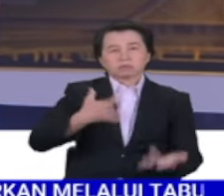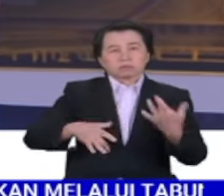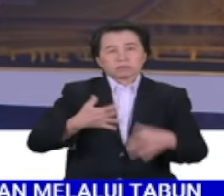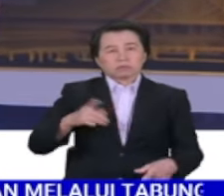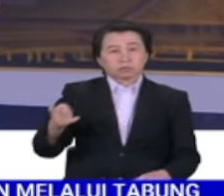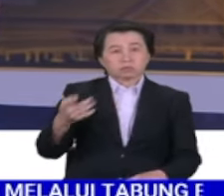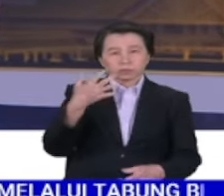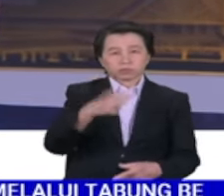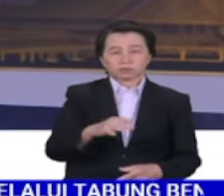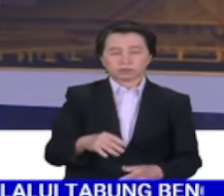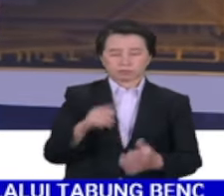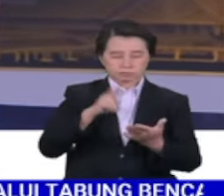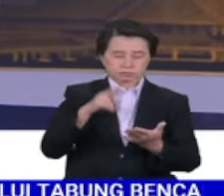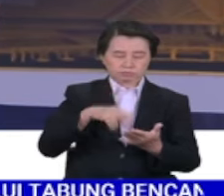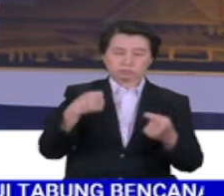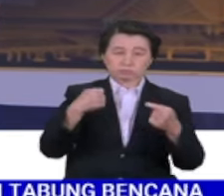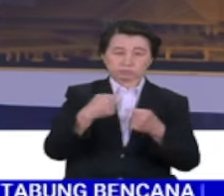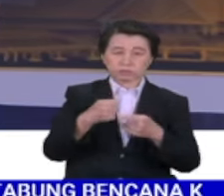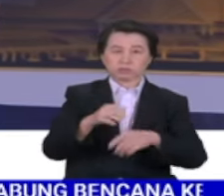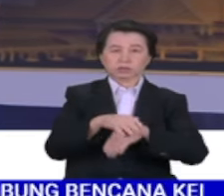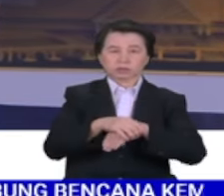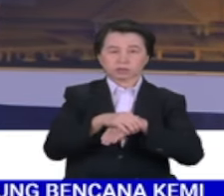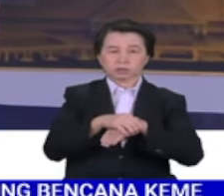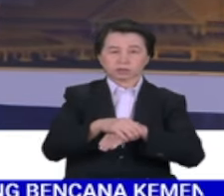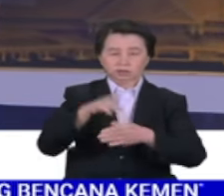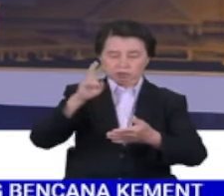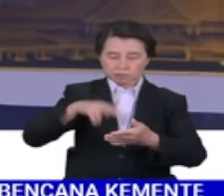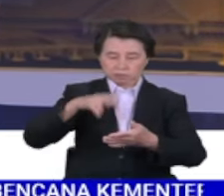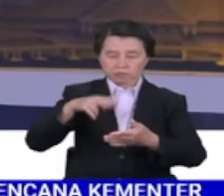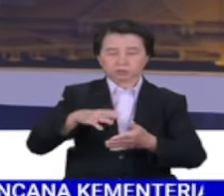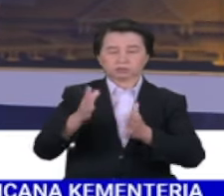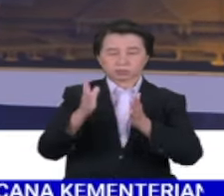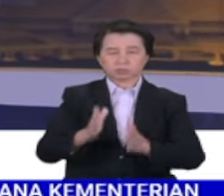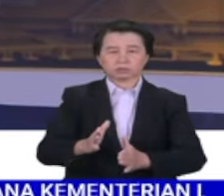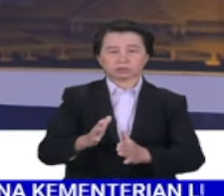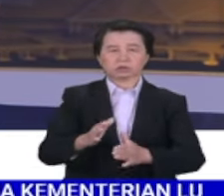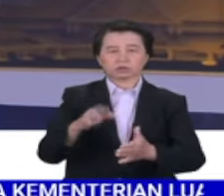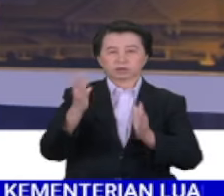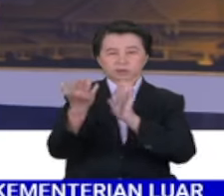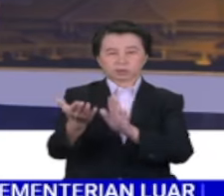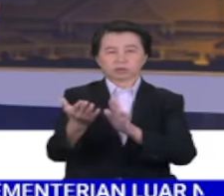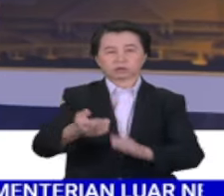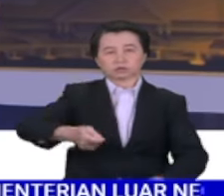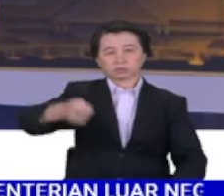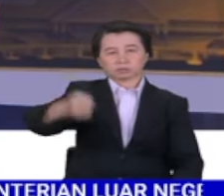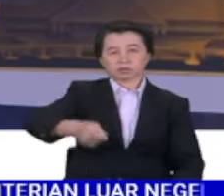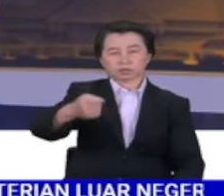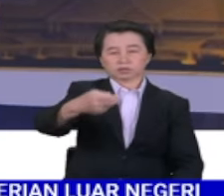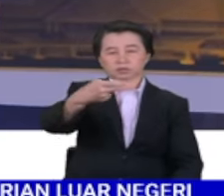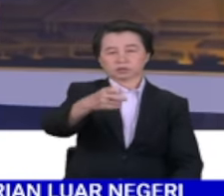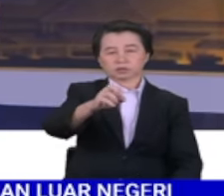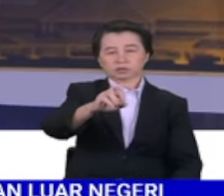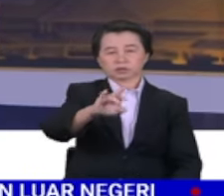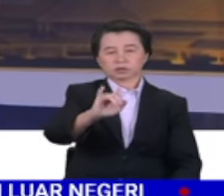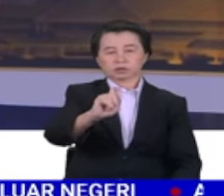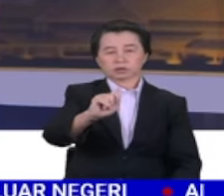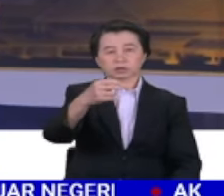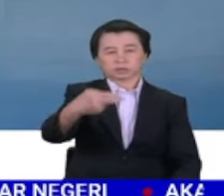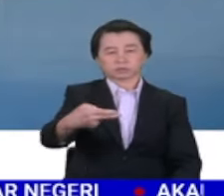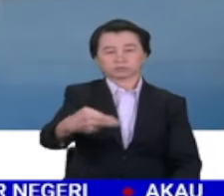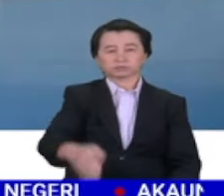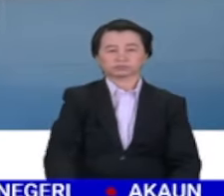selepas bertuhan dalam bahasa Inggris dibacakan curughase dihadapan Majelis Muhammad Haris Muhammad